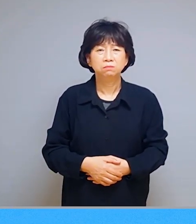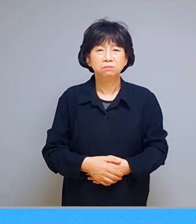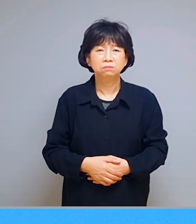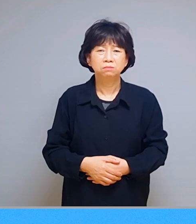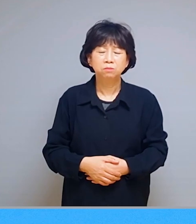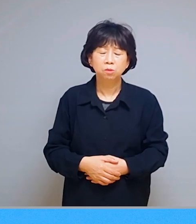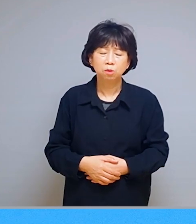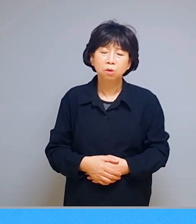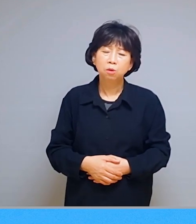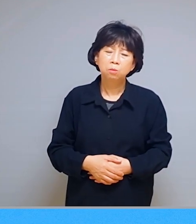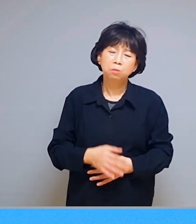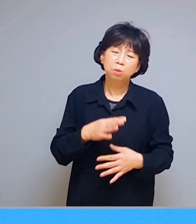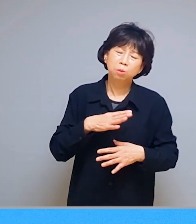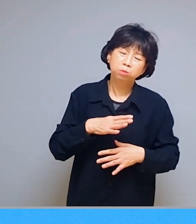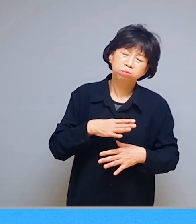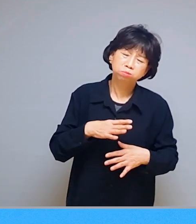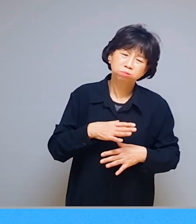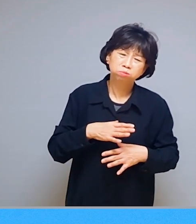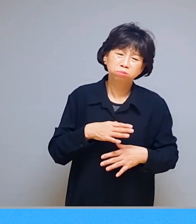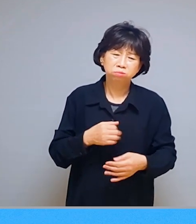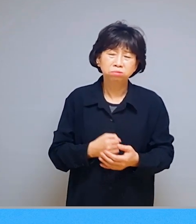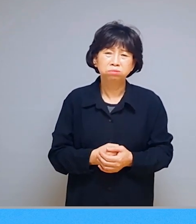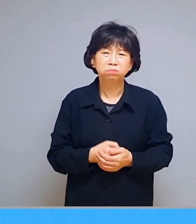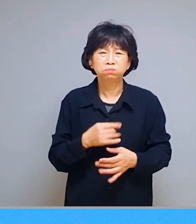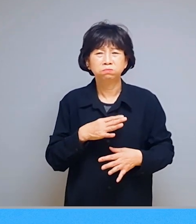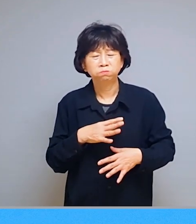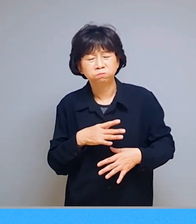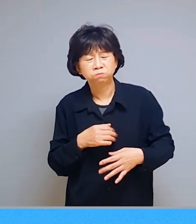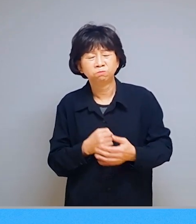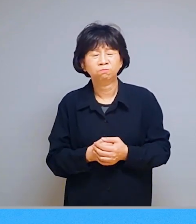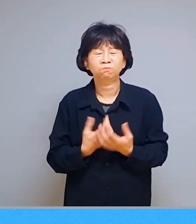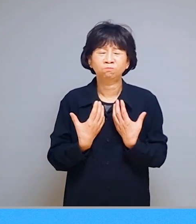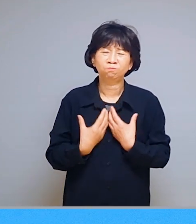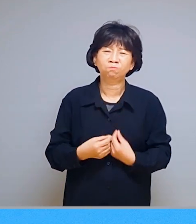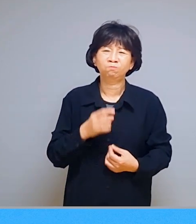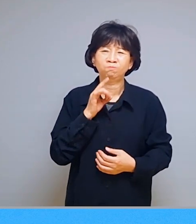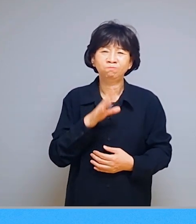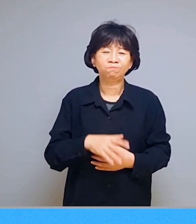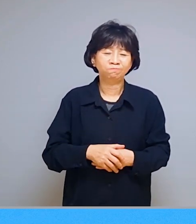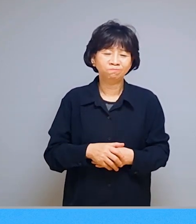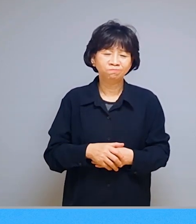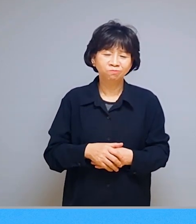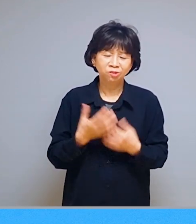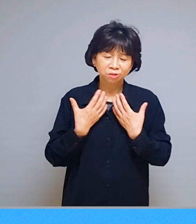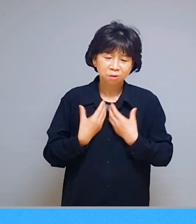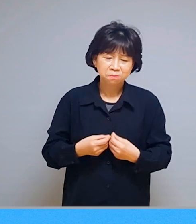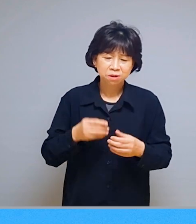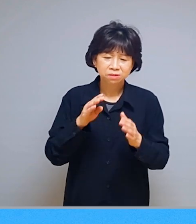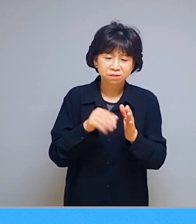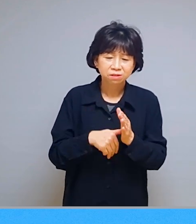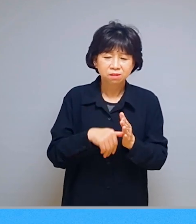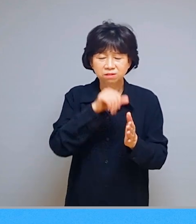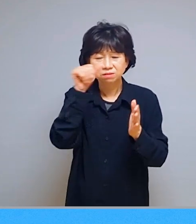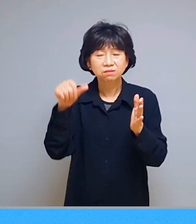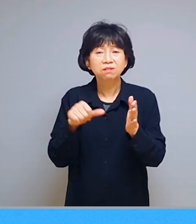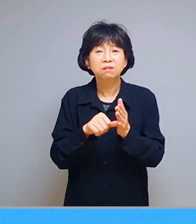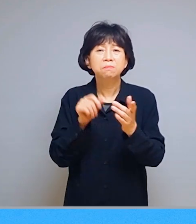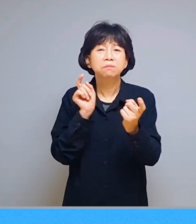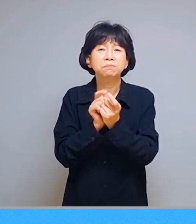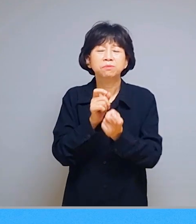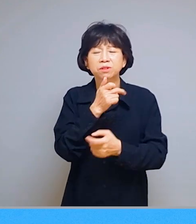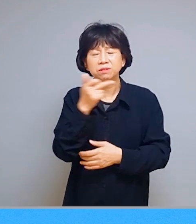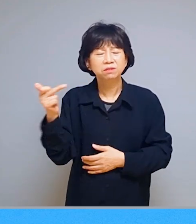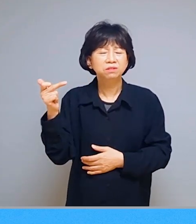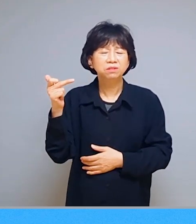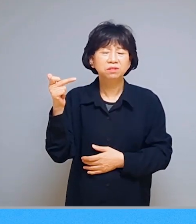살 수가 없는 거예요. 이제 절망할 수밖에 없는 거죠. 성도 여러분, 이 절망의 순간은요, 우리가 인생에서 만나는 큰